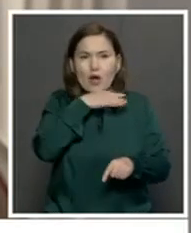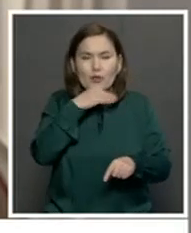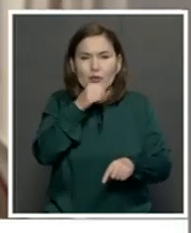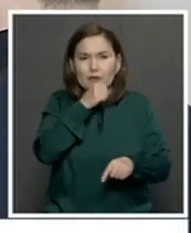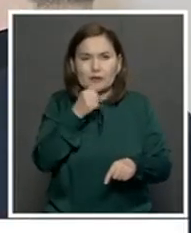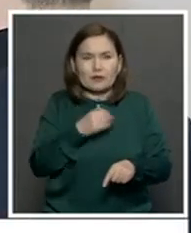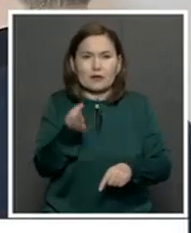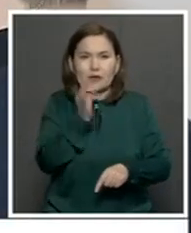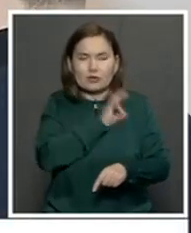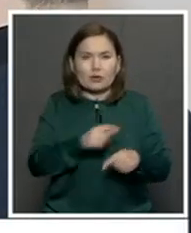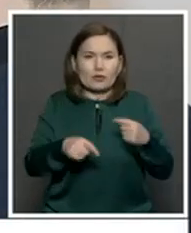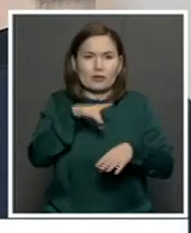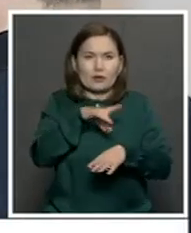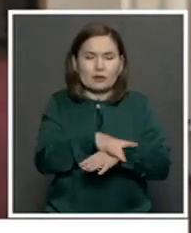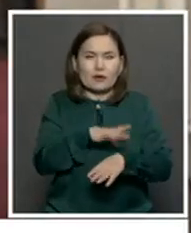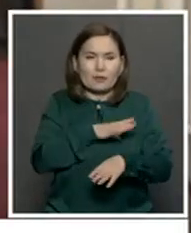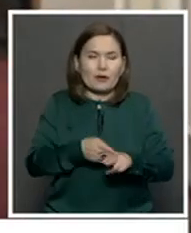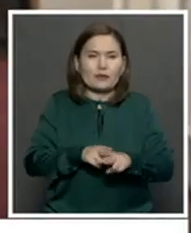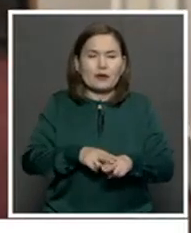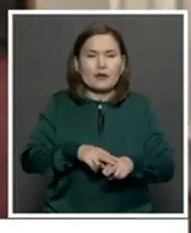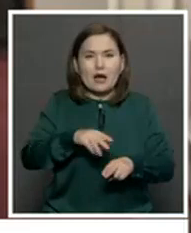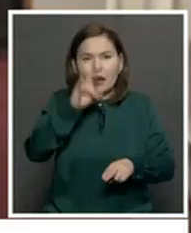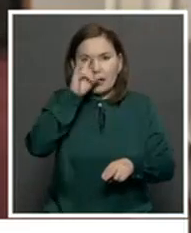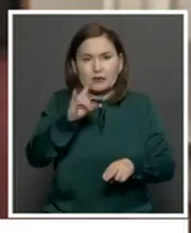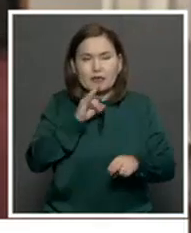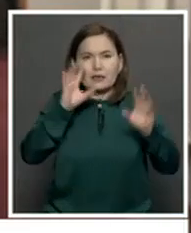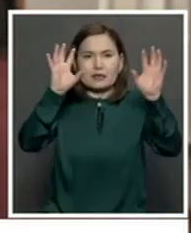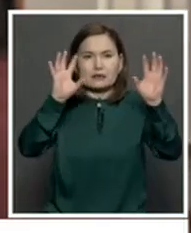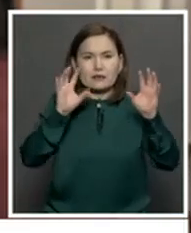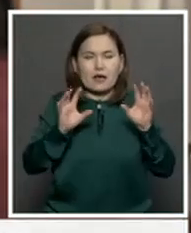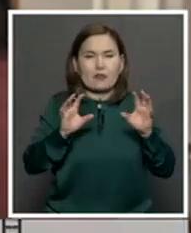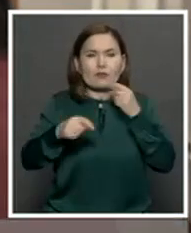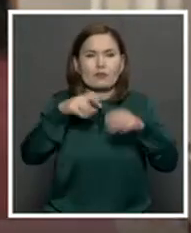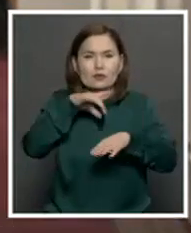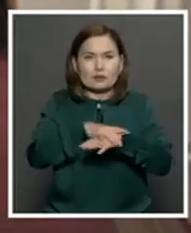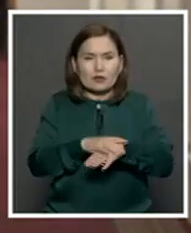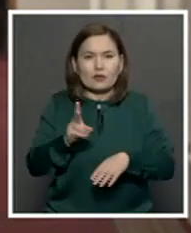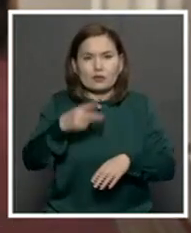жоспарлауға жатқызылады. Анықталған бұзушылықтар бойынша заңнама шеңберінде